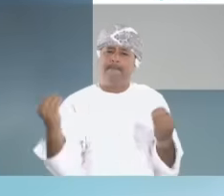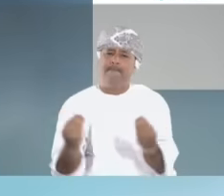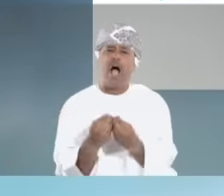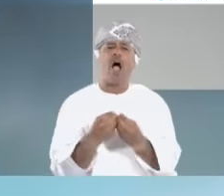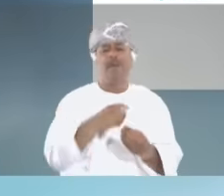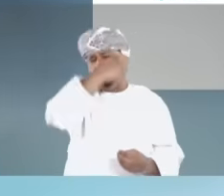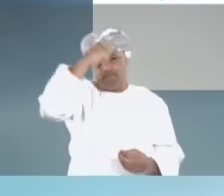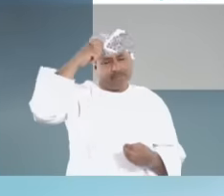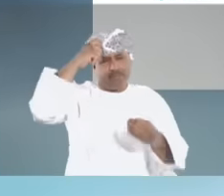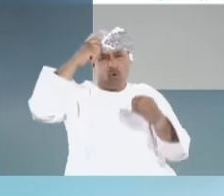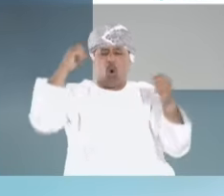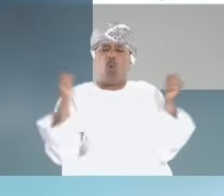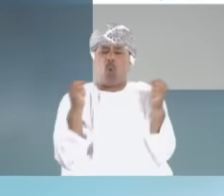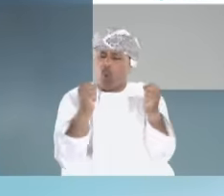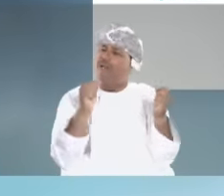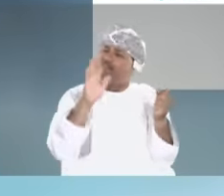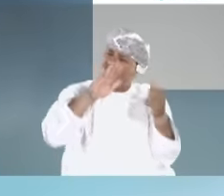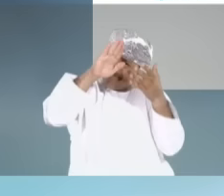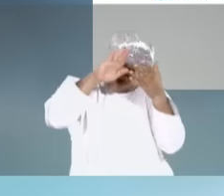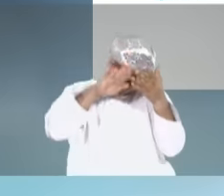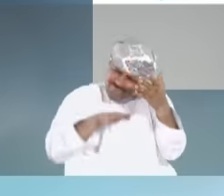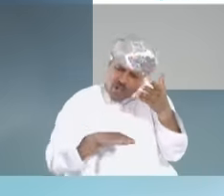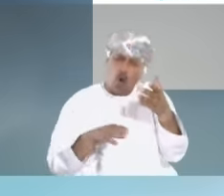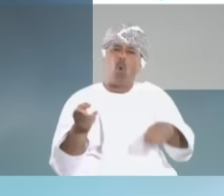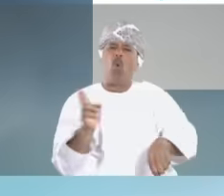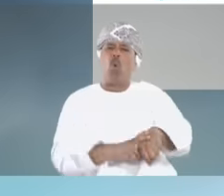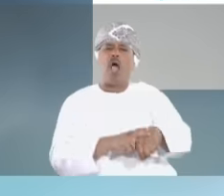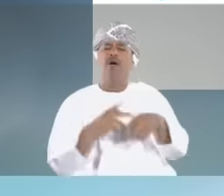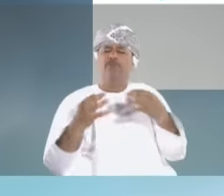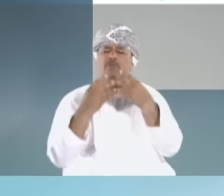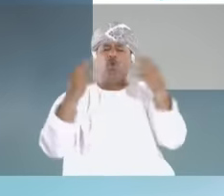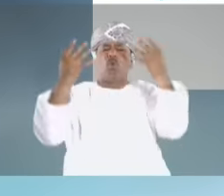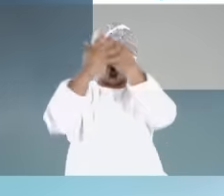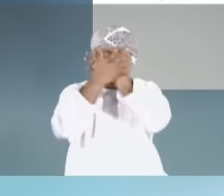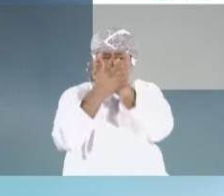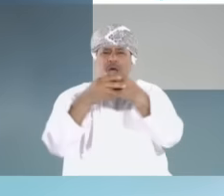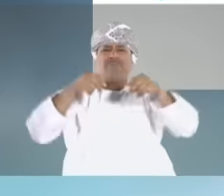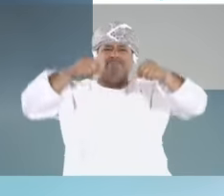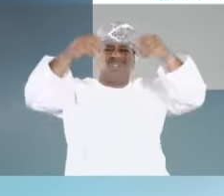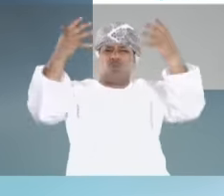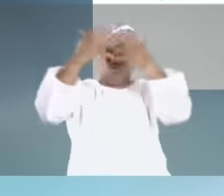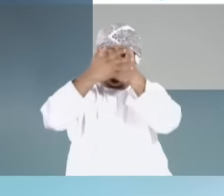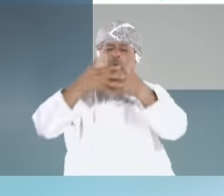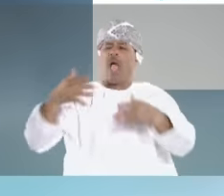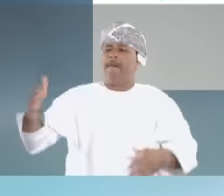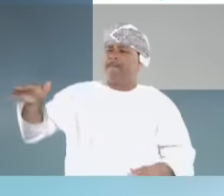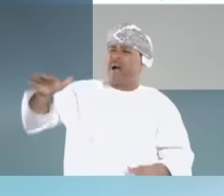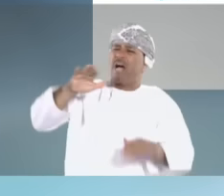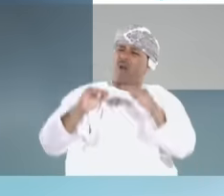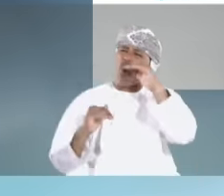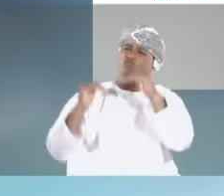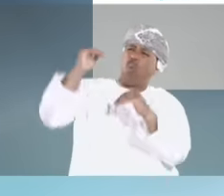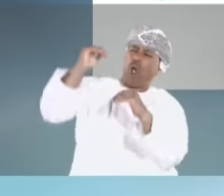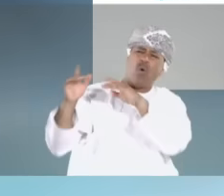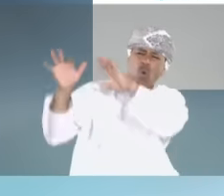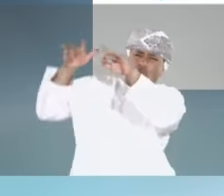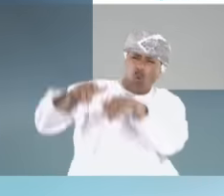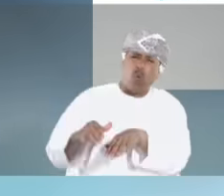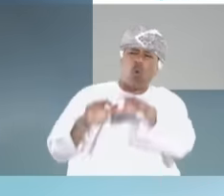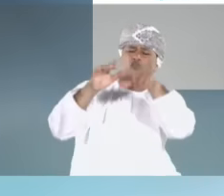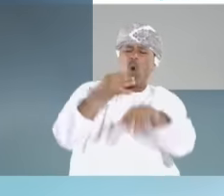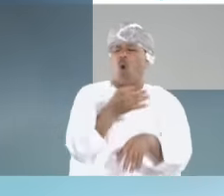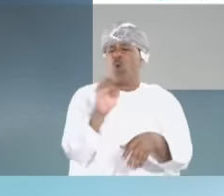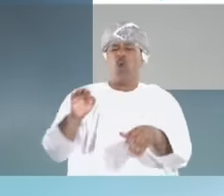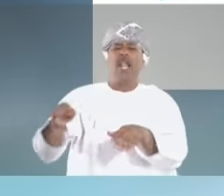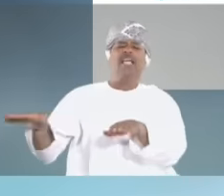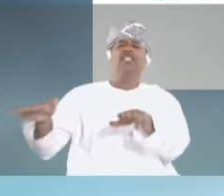انخفاض ملحوظ في درجات الحرارة وتصاعد الغبار والأتربة، ويكون البحر متوسط إلى هائج الموج على جميع